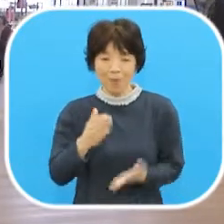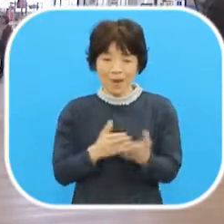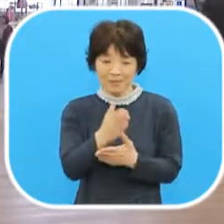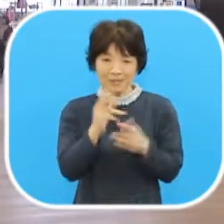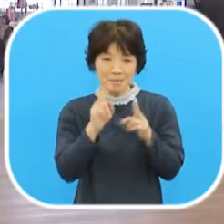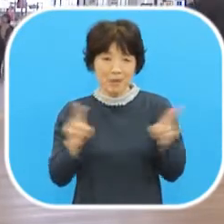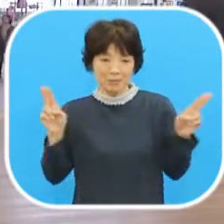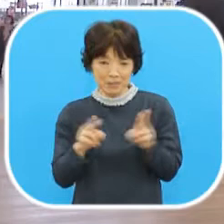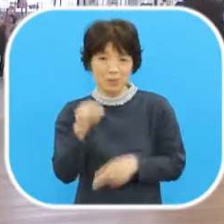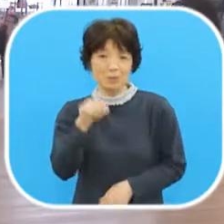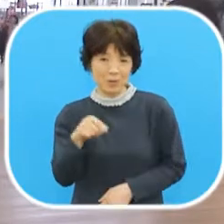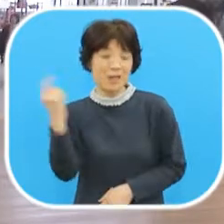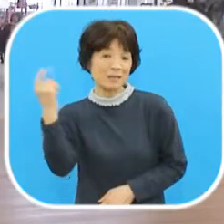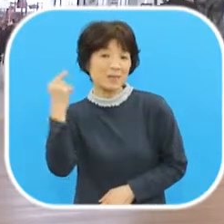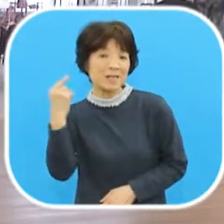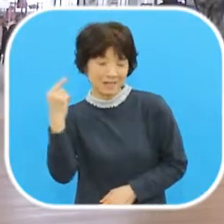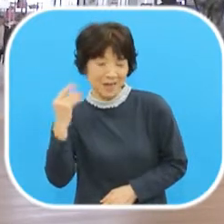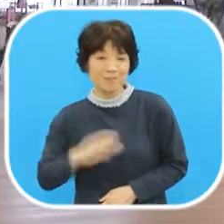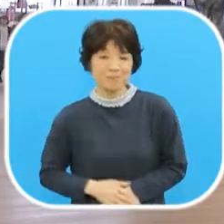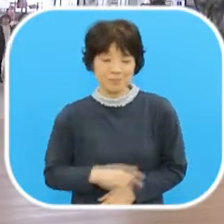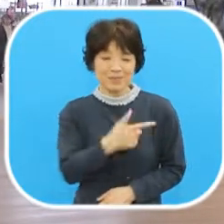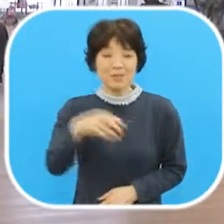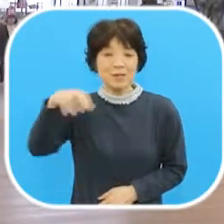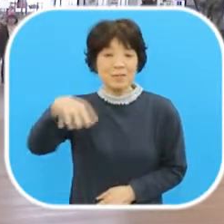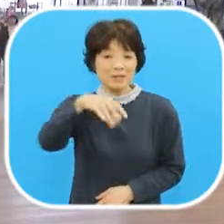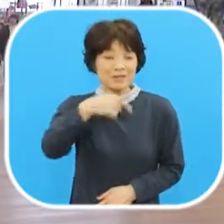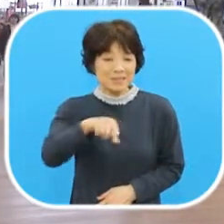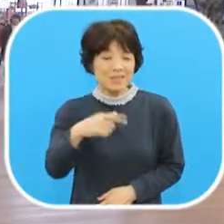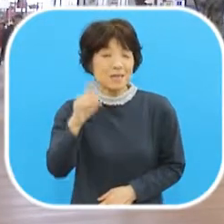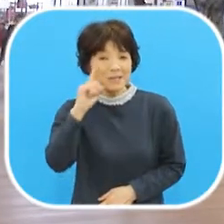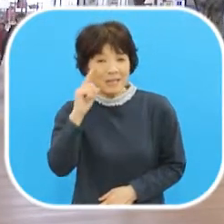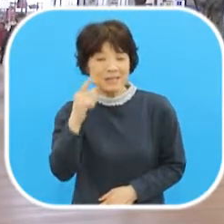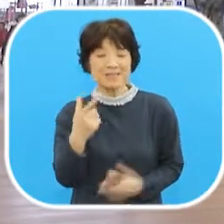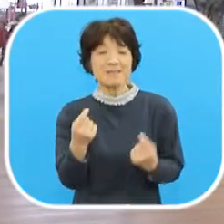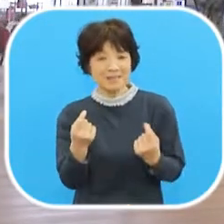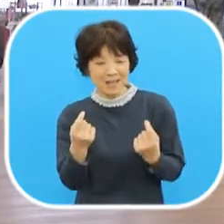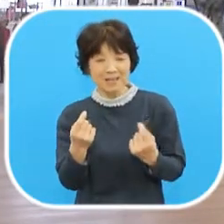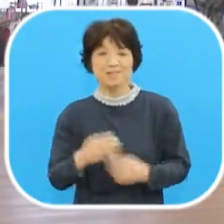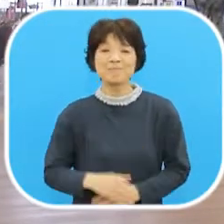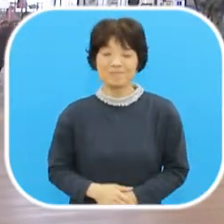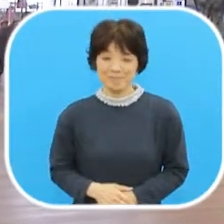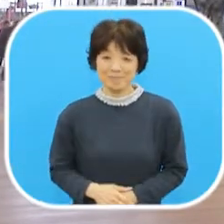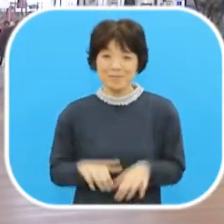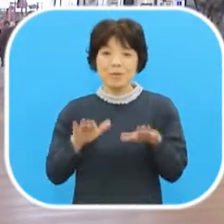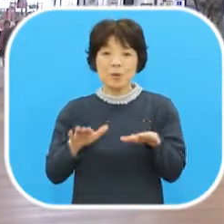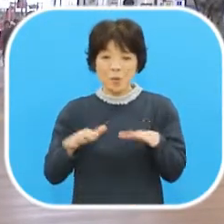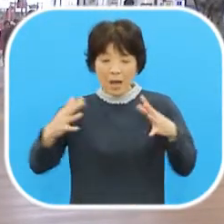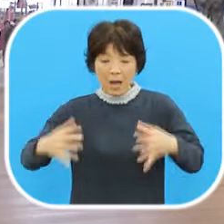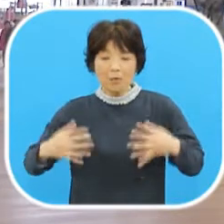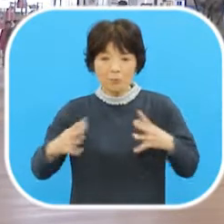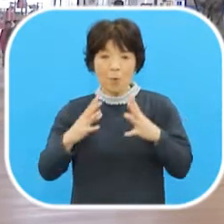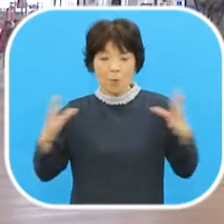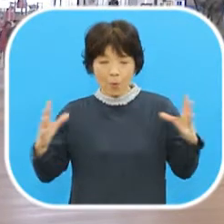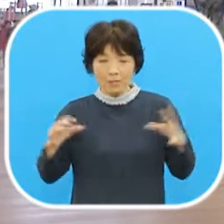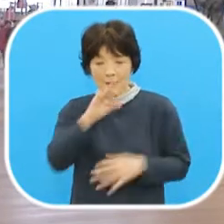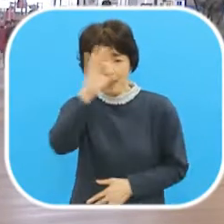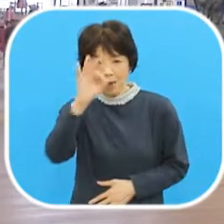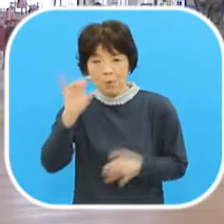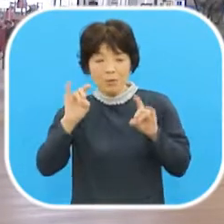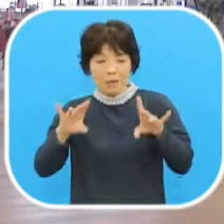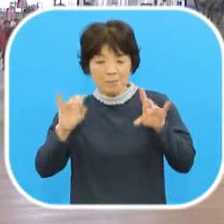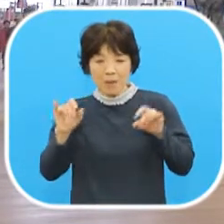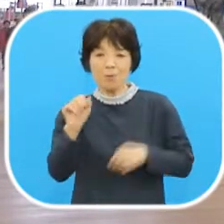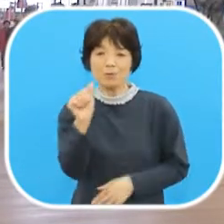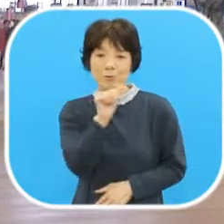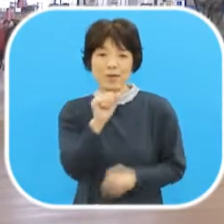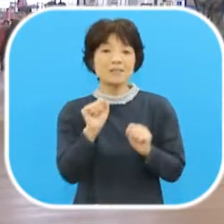ーもその一つ。思わずいろいろなところに出かけたくなりますよね。今日は春の大型観光